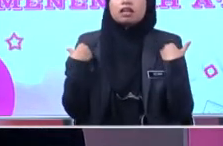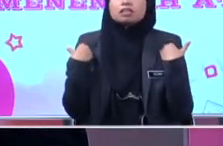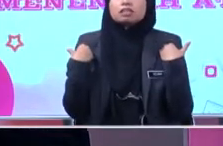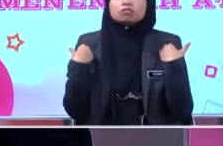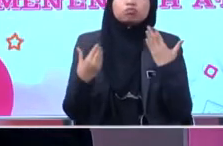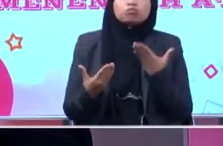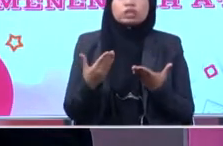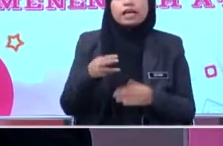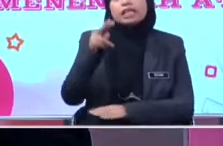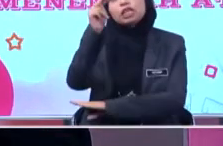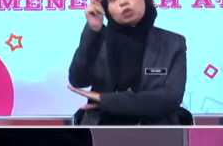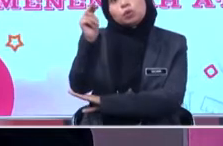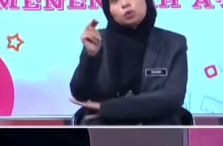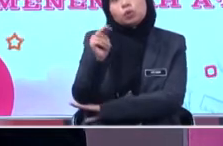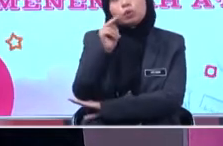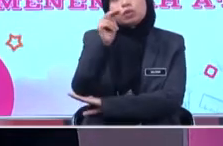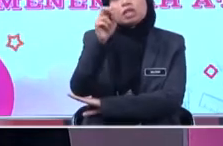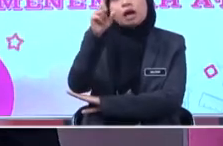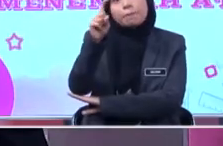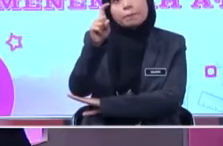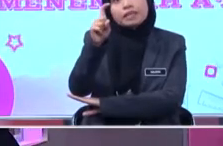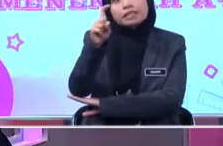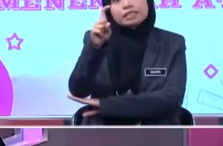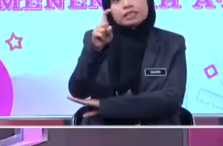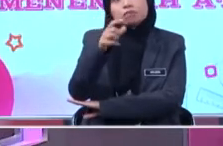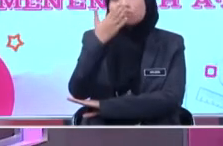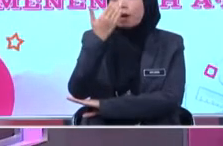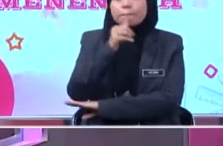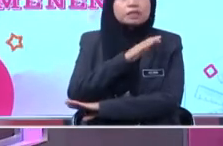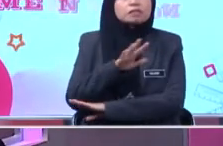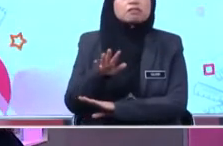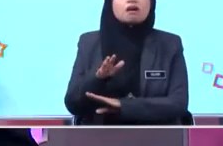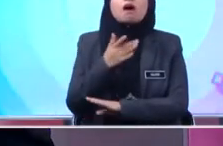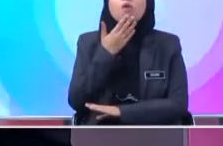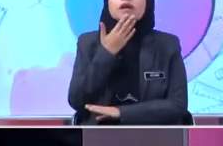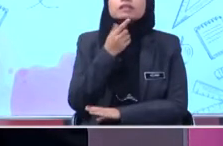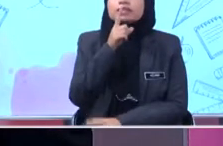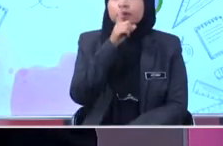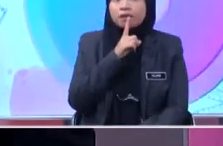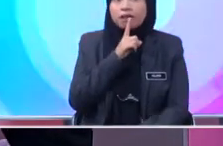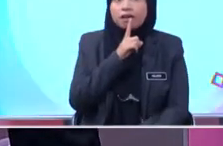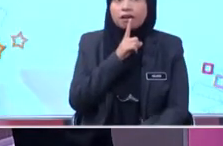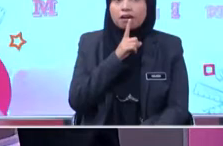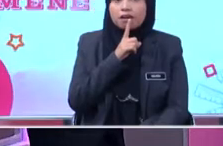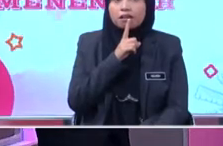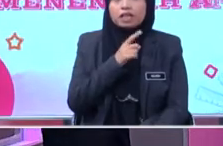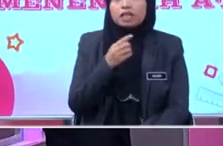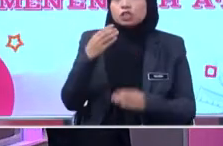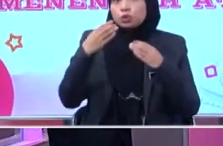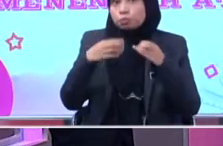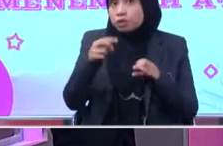prajatra nun mati yang tidak Ustad Khan yang merah Eh dimana itu khayna